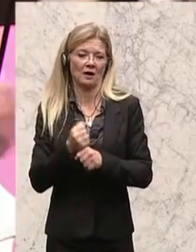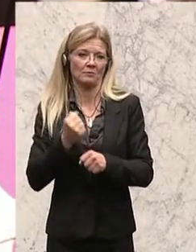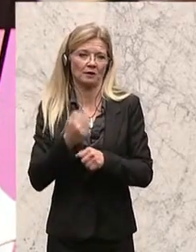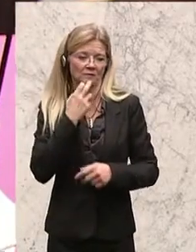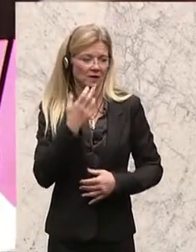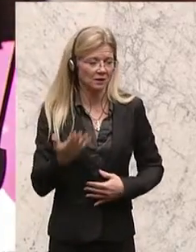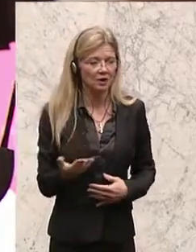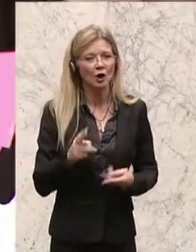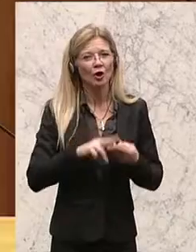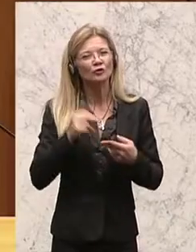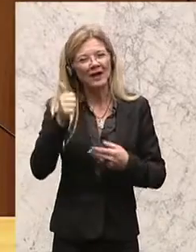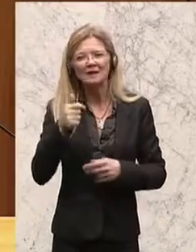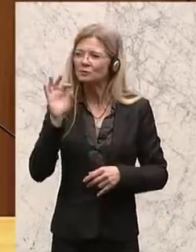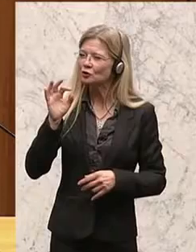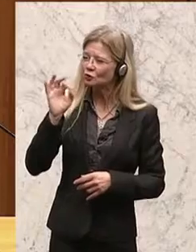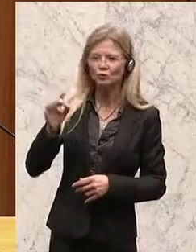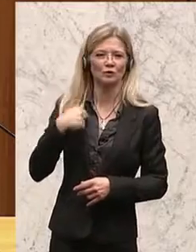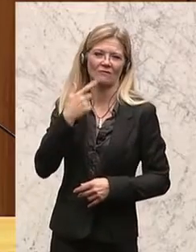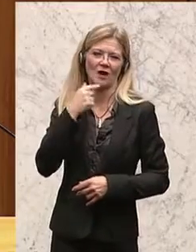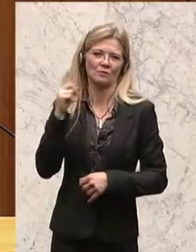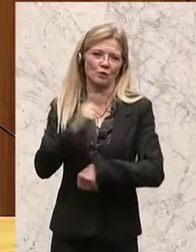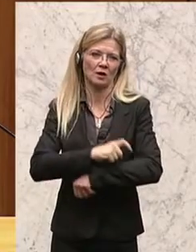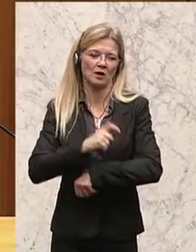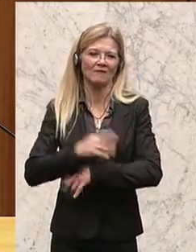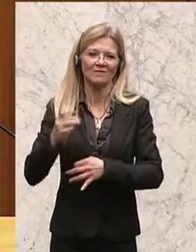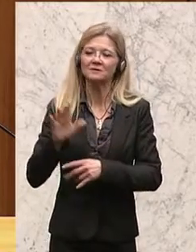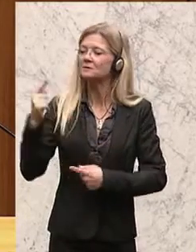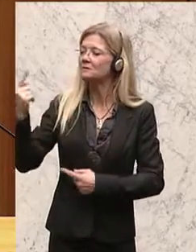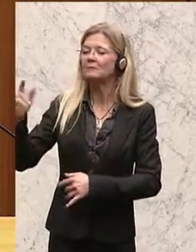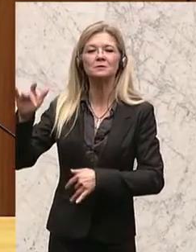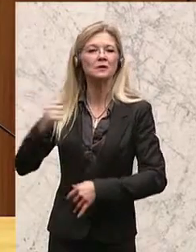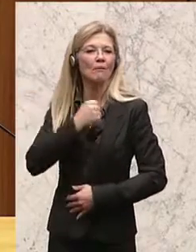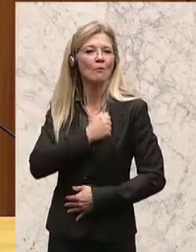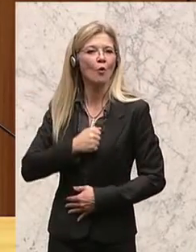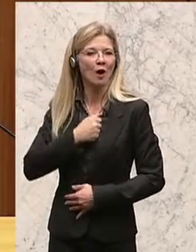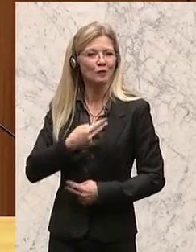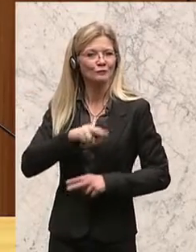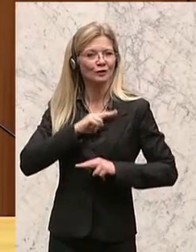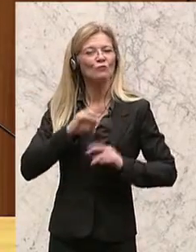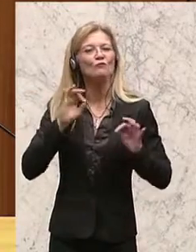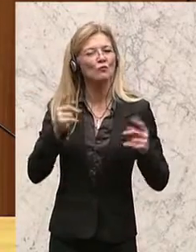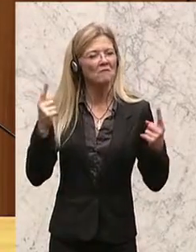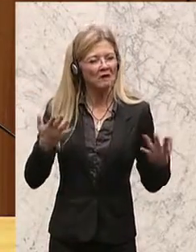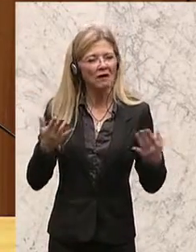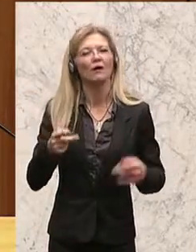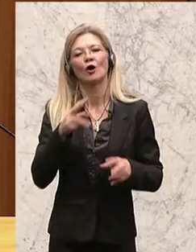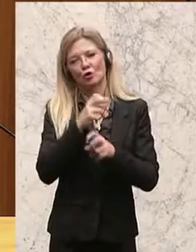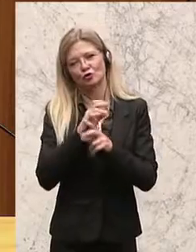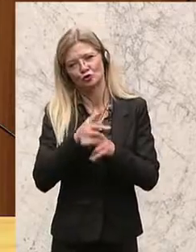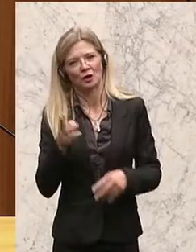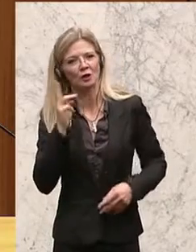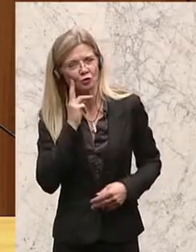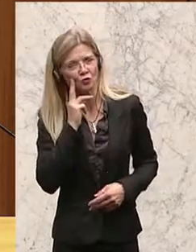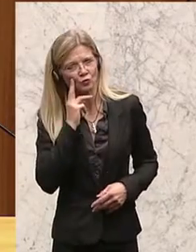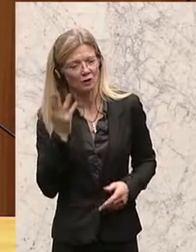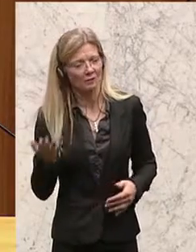gefällt mir nämlich besonders gut nämlich die moralische verantwortung für österreichische unternehmen und genau die haben während die nehmen wir aber nicht wahr